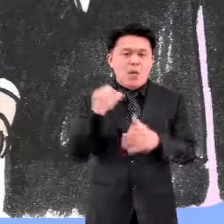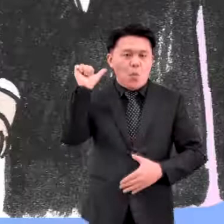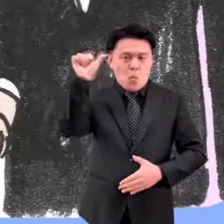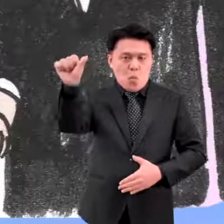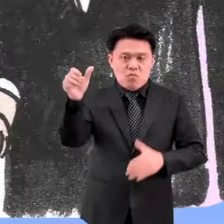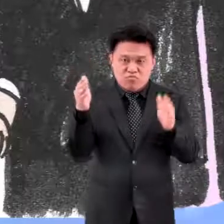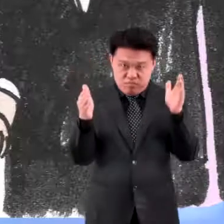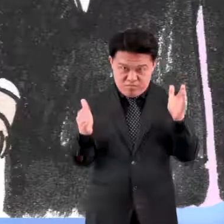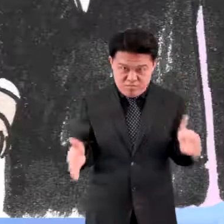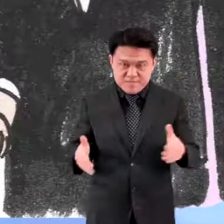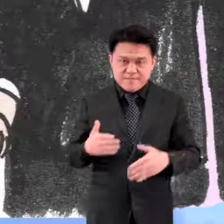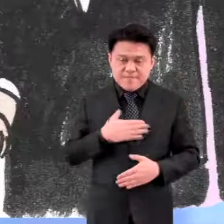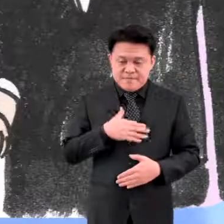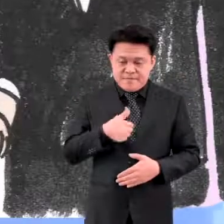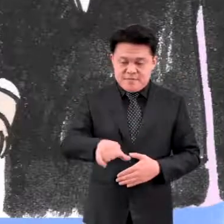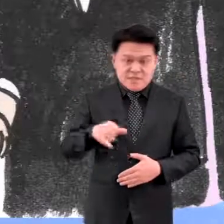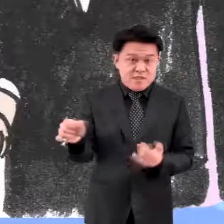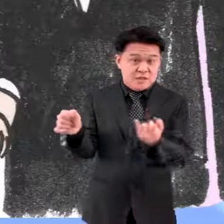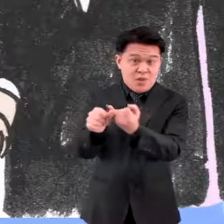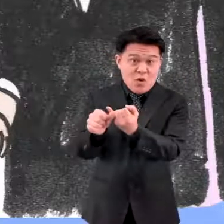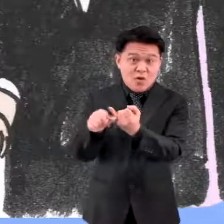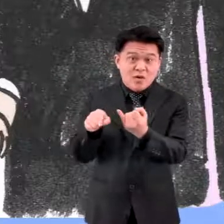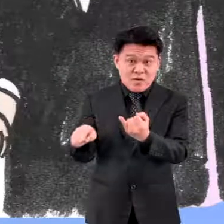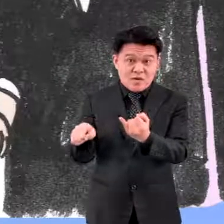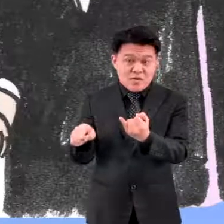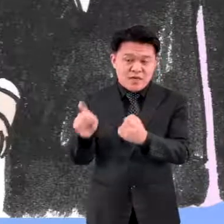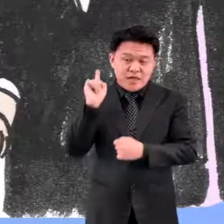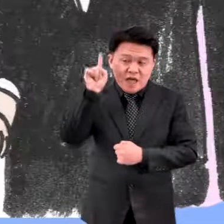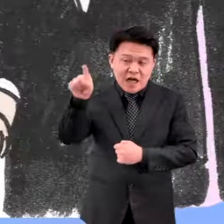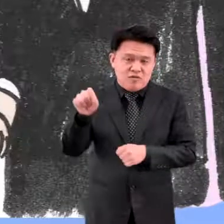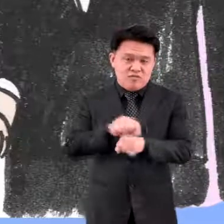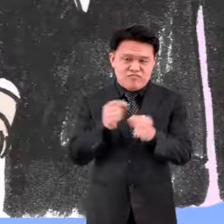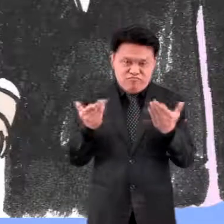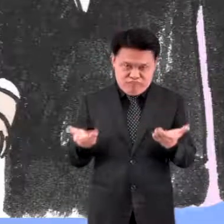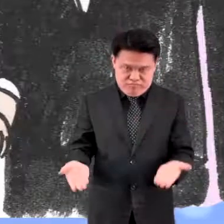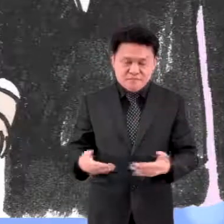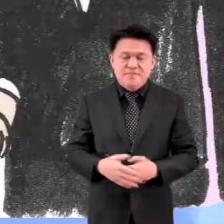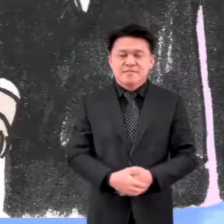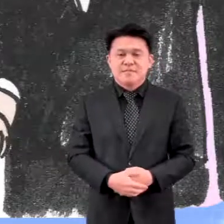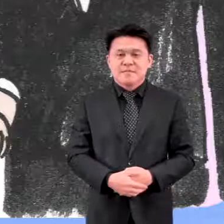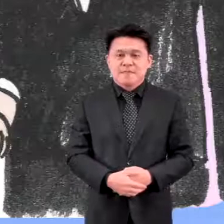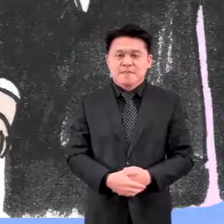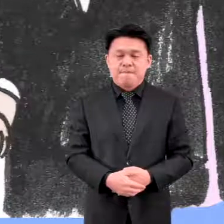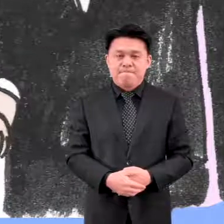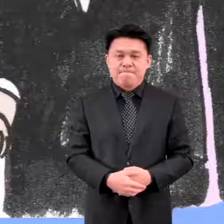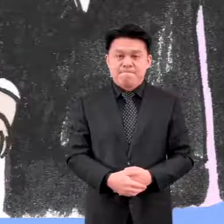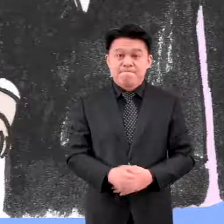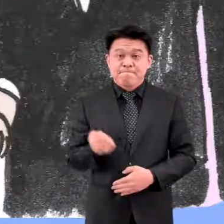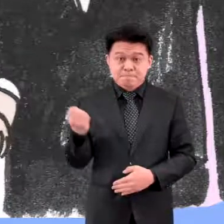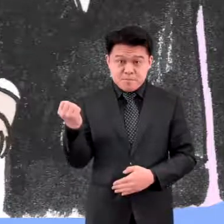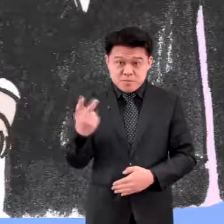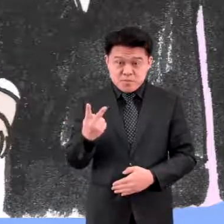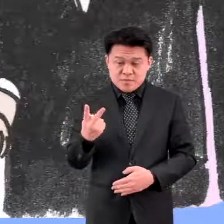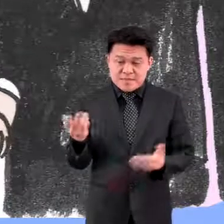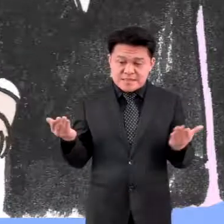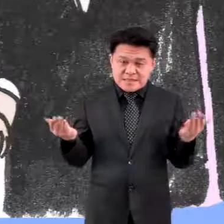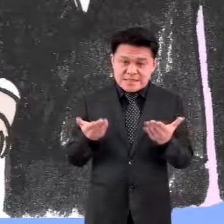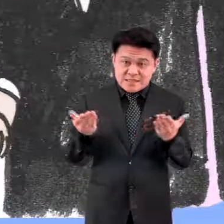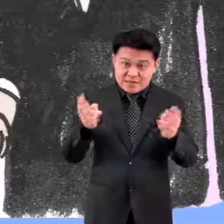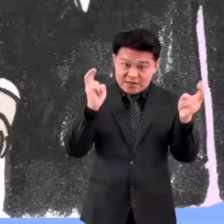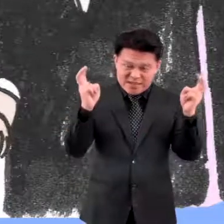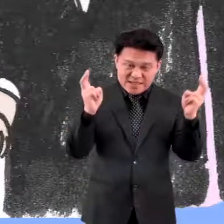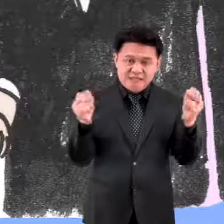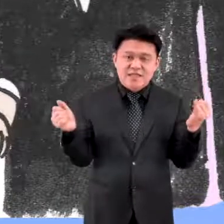기간은 총 5일입니다. 본인의 자녀가 결혼을 할 경우 1일의 특별 휴가가 주어집니다.